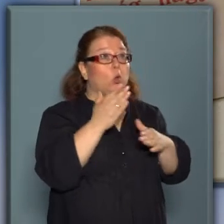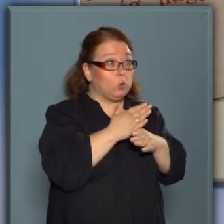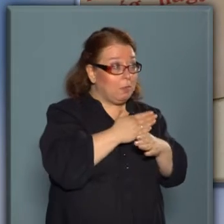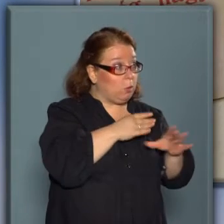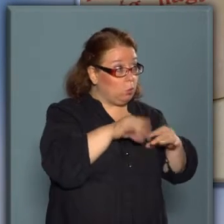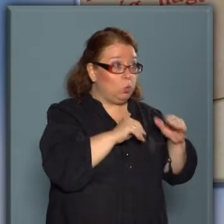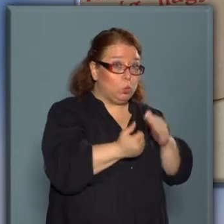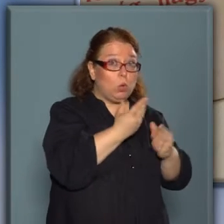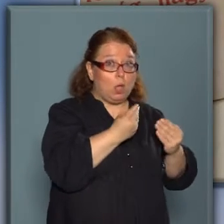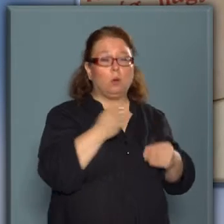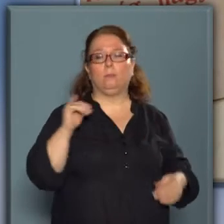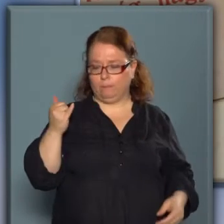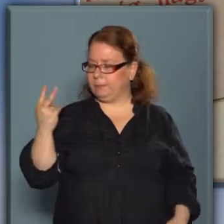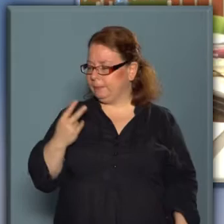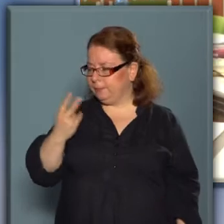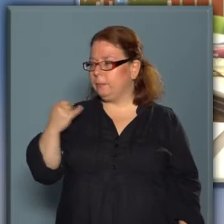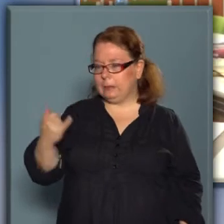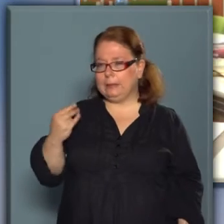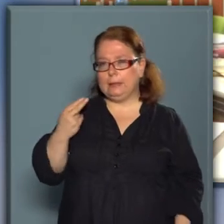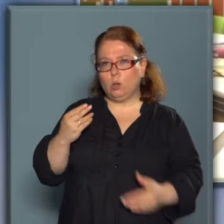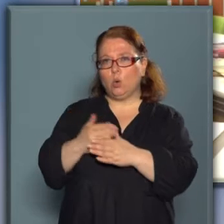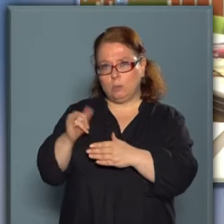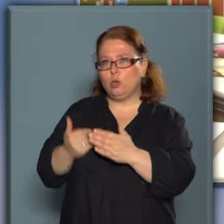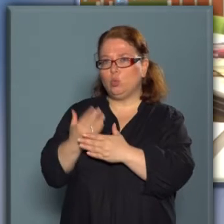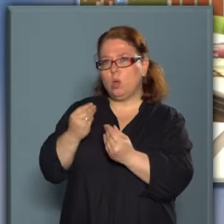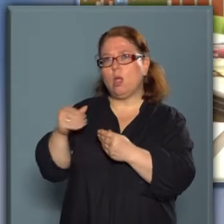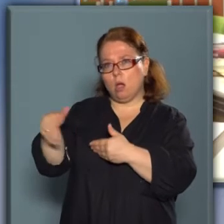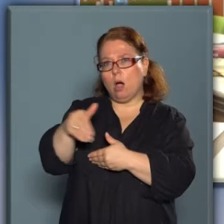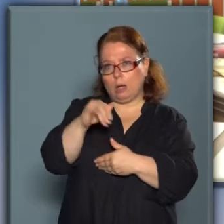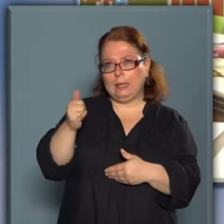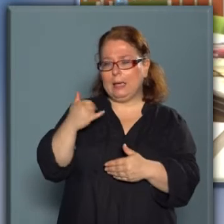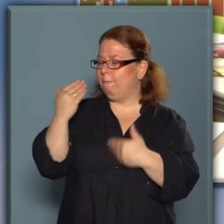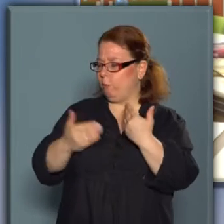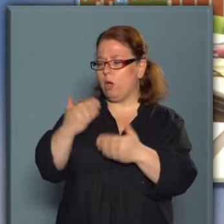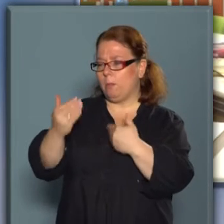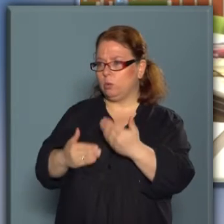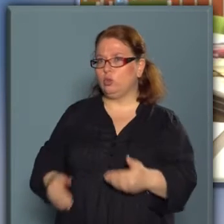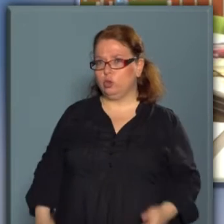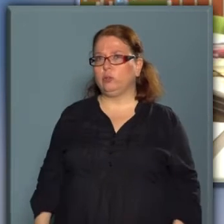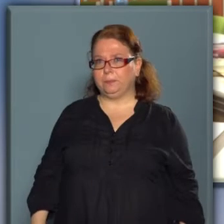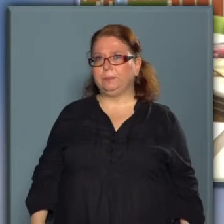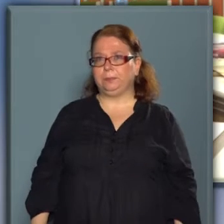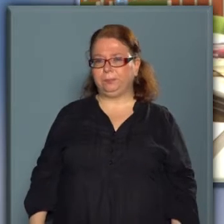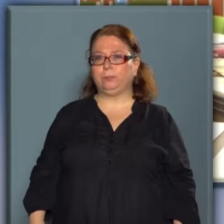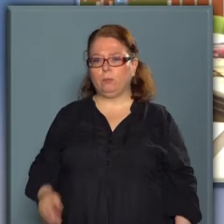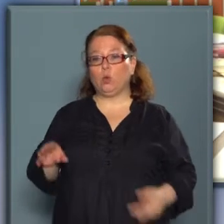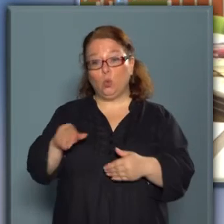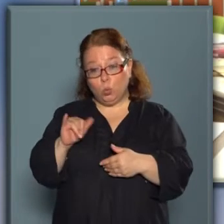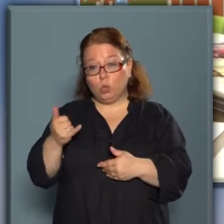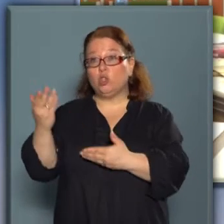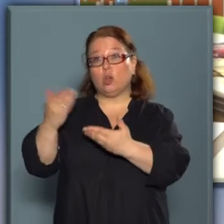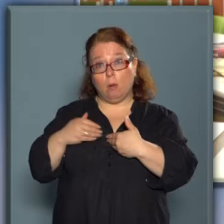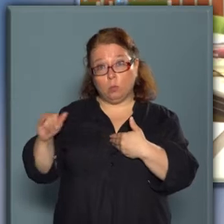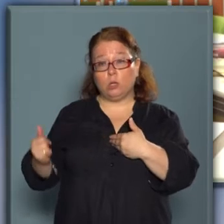közben is gyűjtenek új anyagokat? Mindig, persze, közben is gyűjtünk új anyagokat, ez folyamatos. Gyűjtünk is,